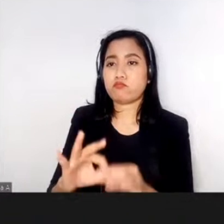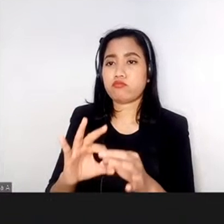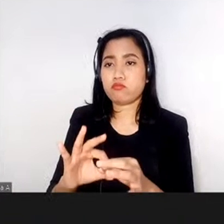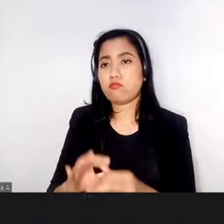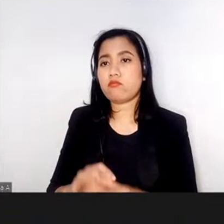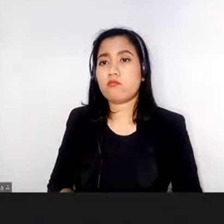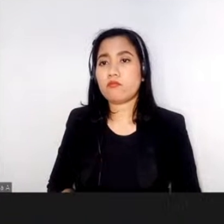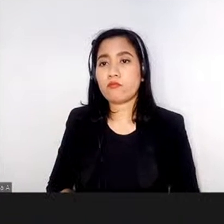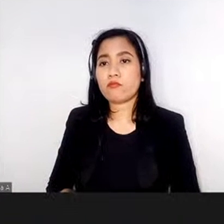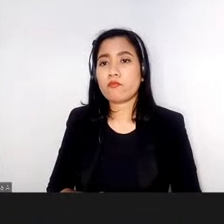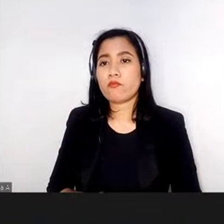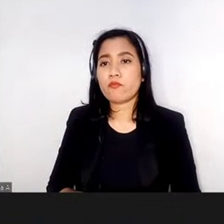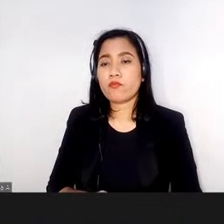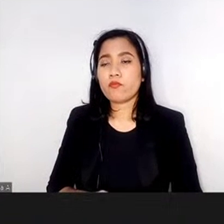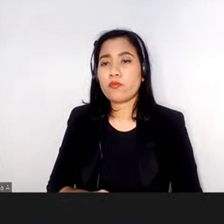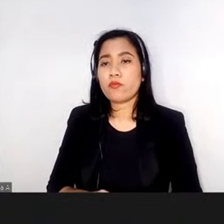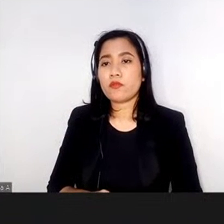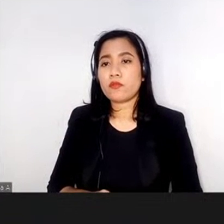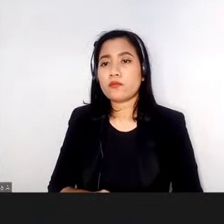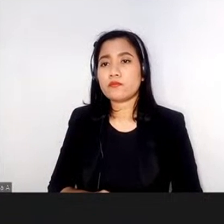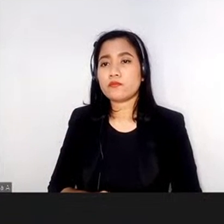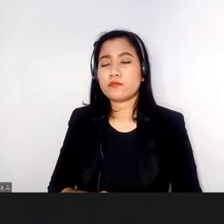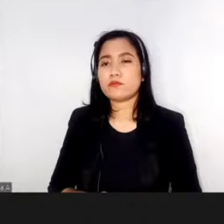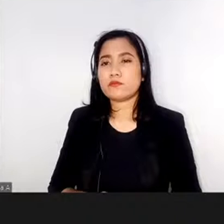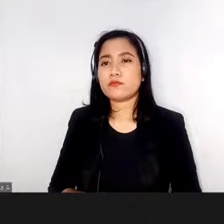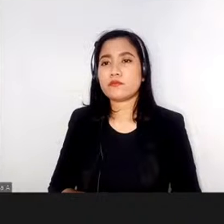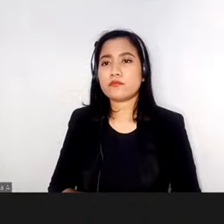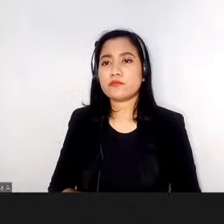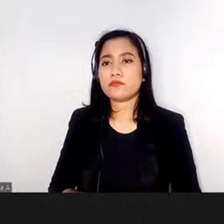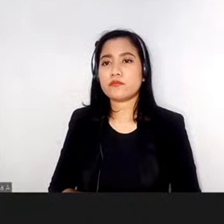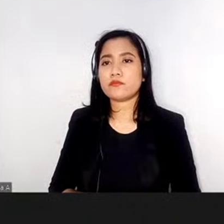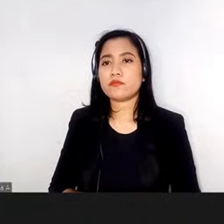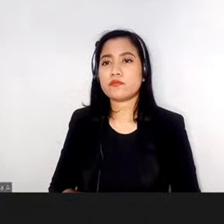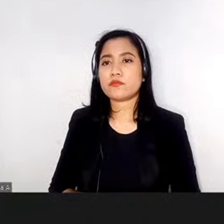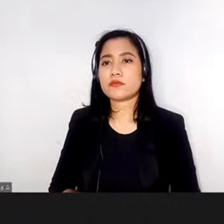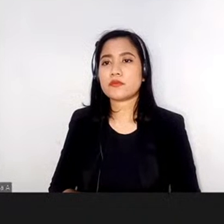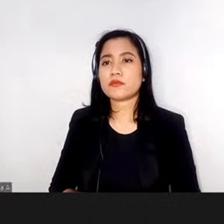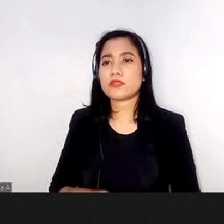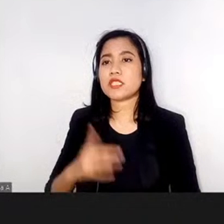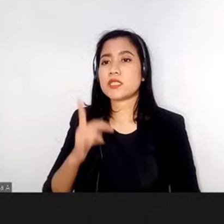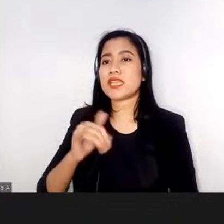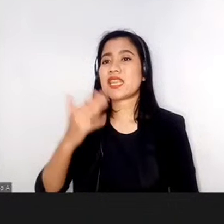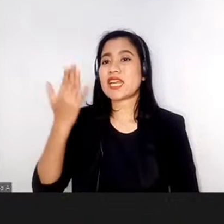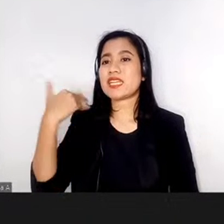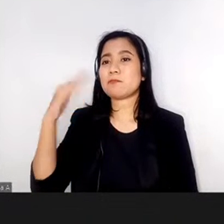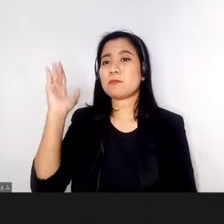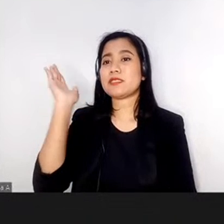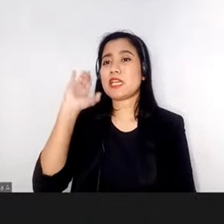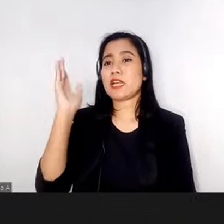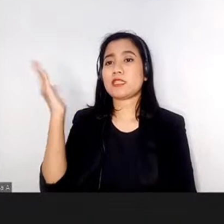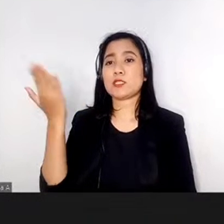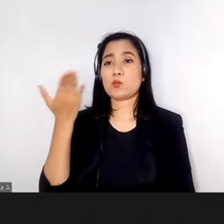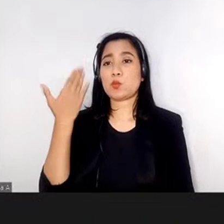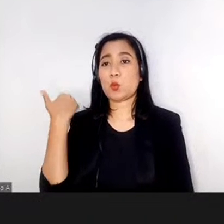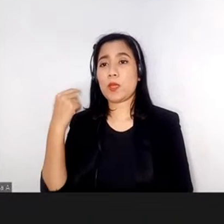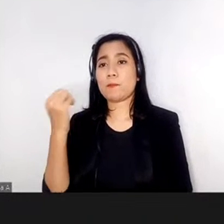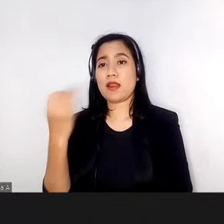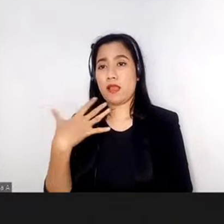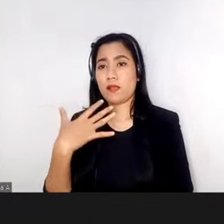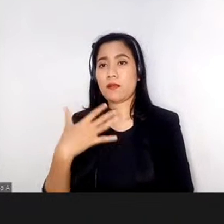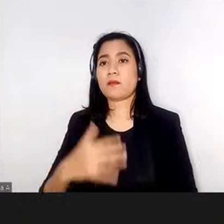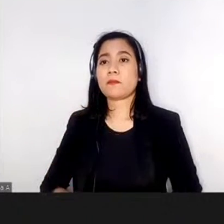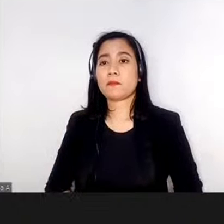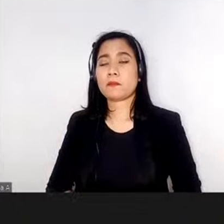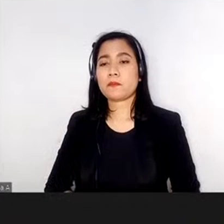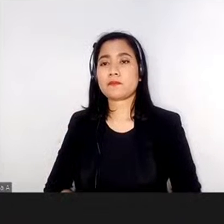dengan ini juga seperti yang disebutkan oleh pembicara sebelumnya dan memberikan